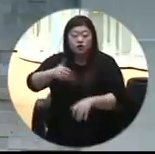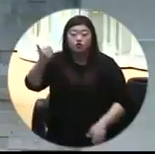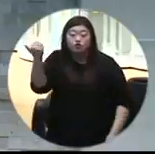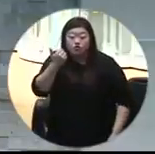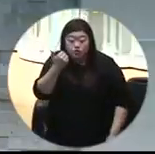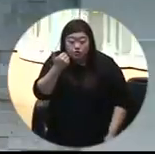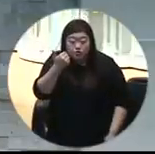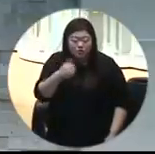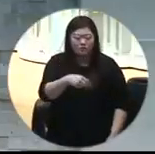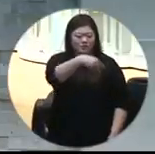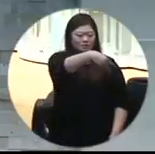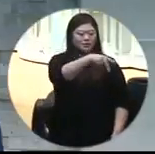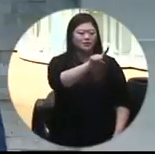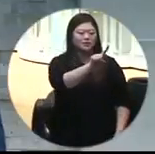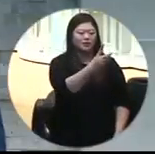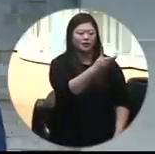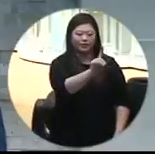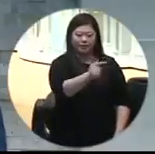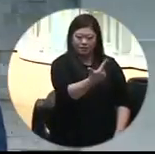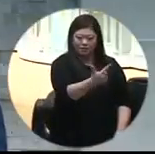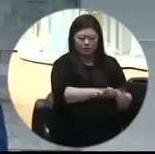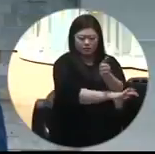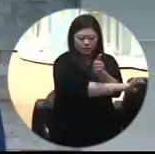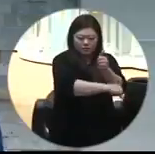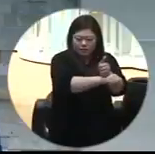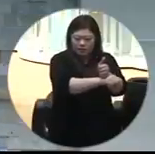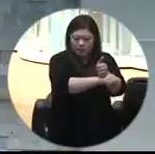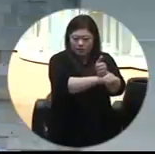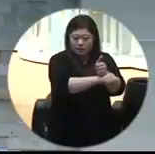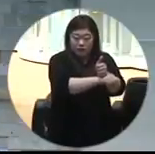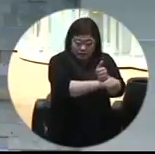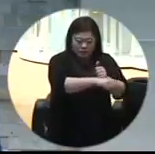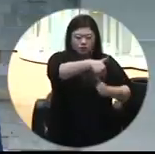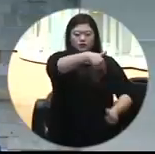아래 있는 영적 존재예요.